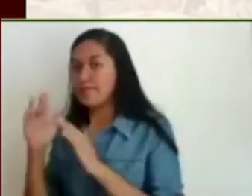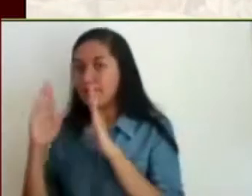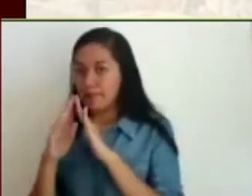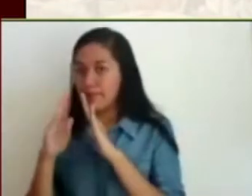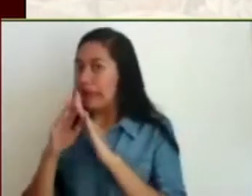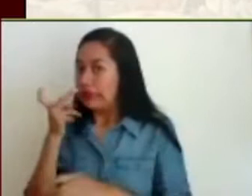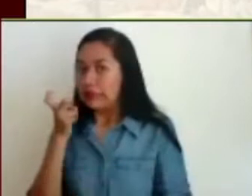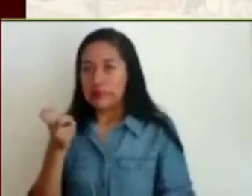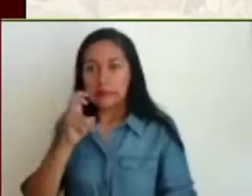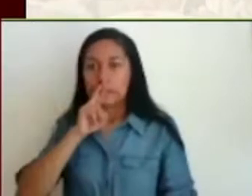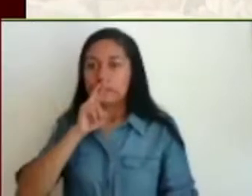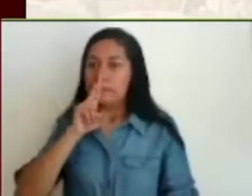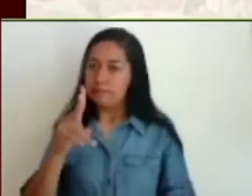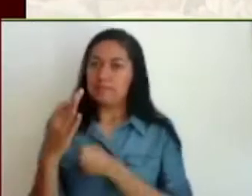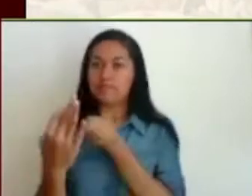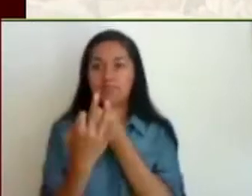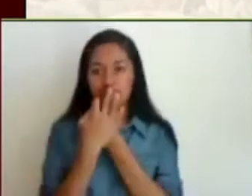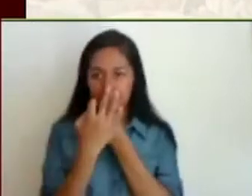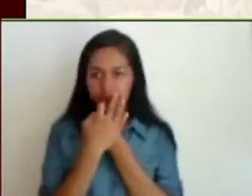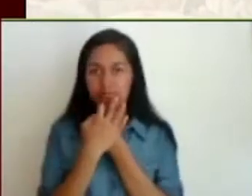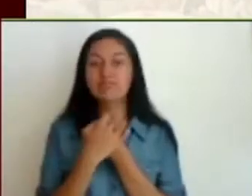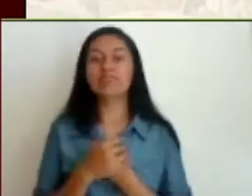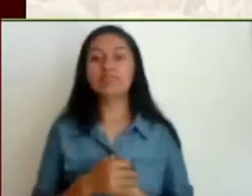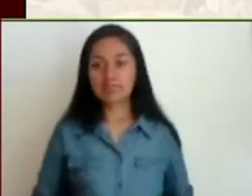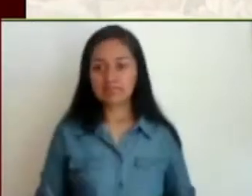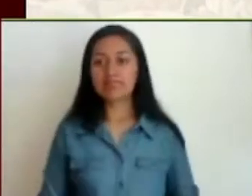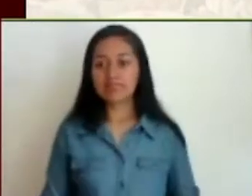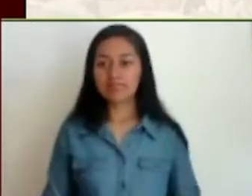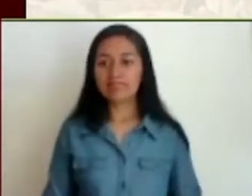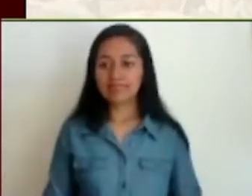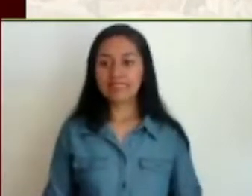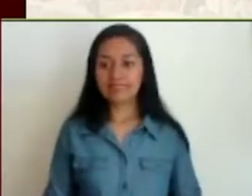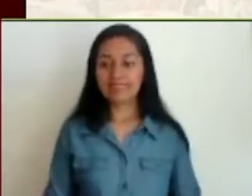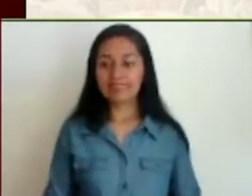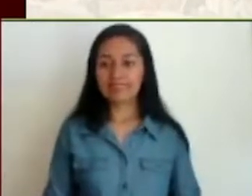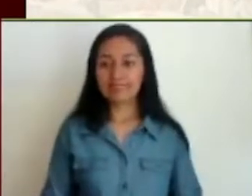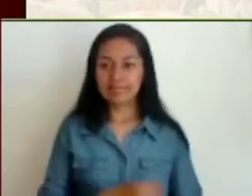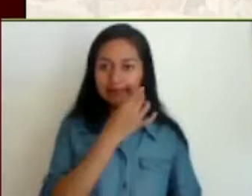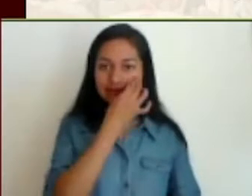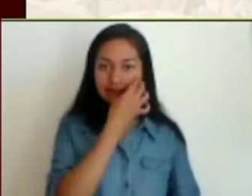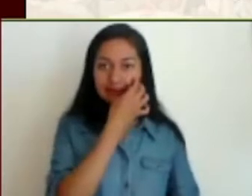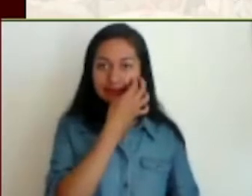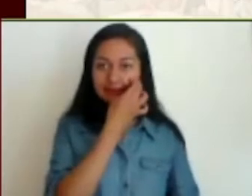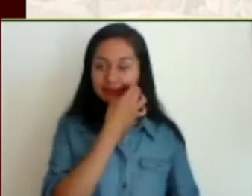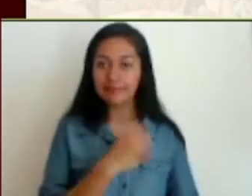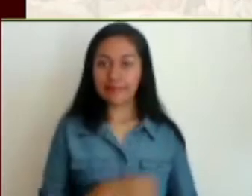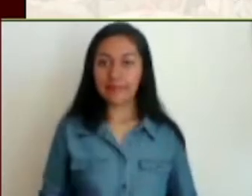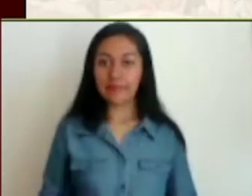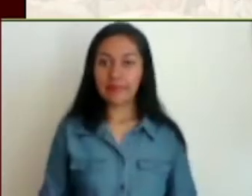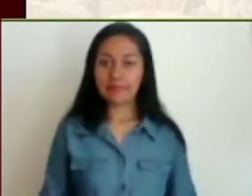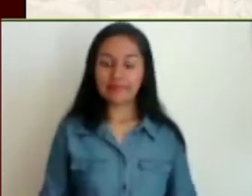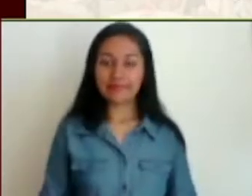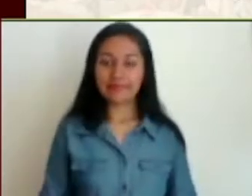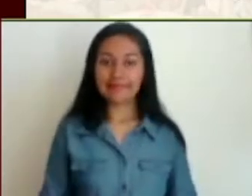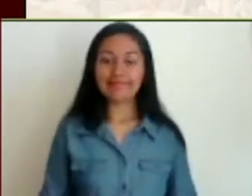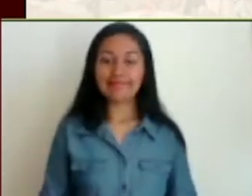basso e nuovo in alto, appunto situati nelle isole, due isole, da qui la parola